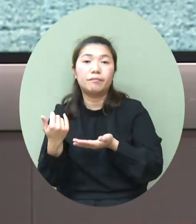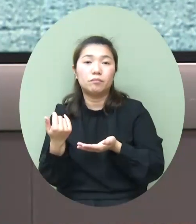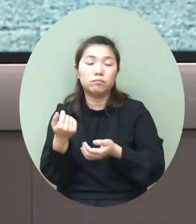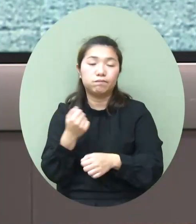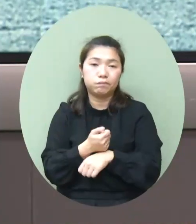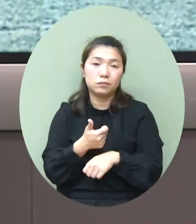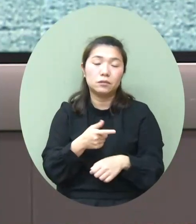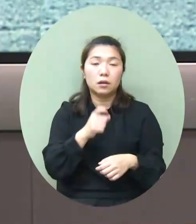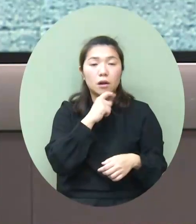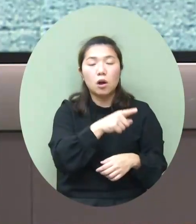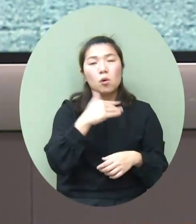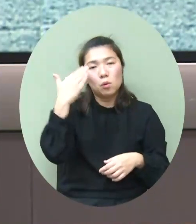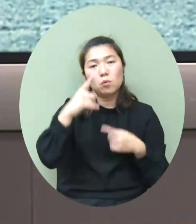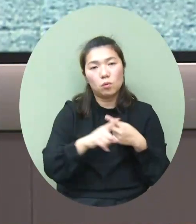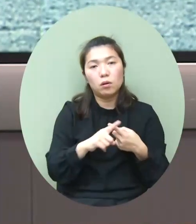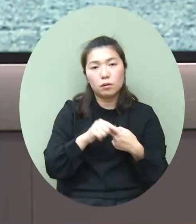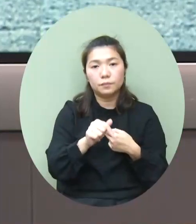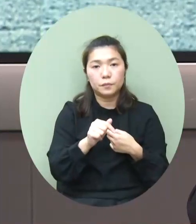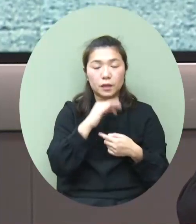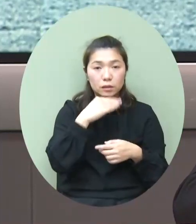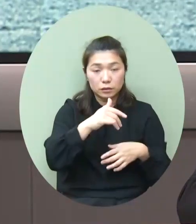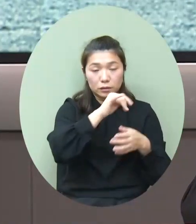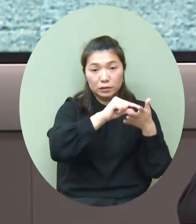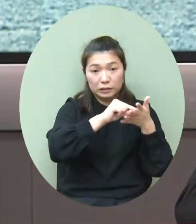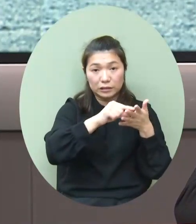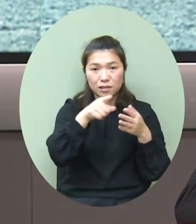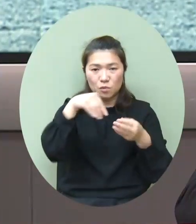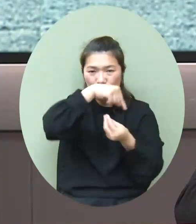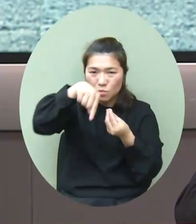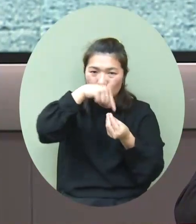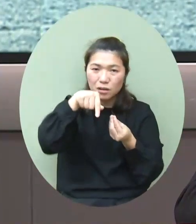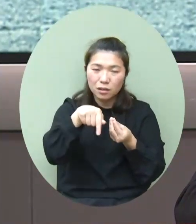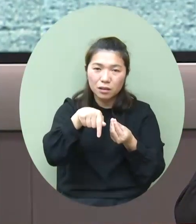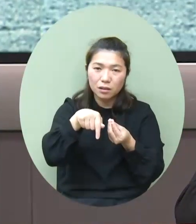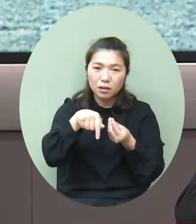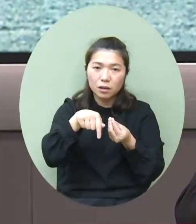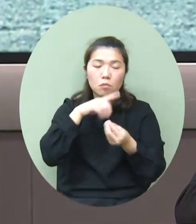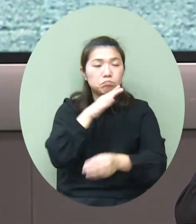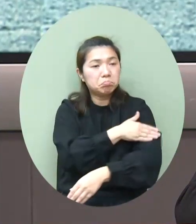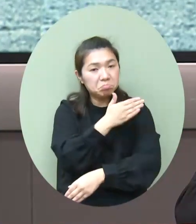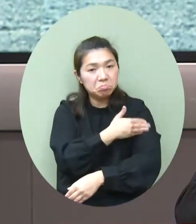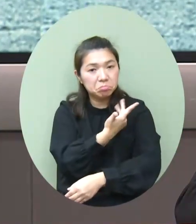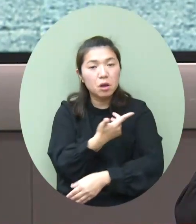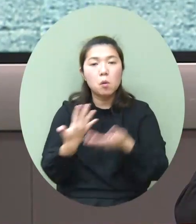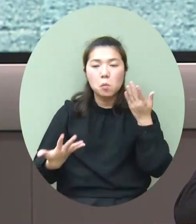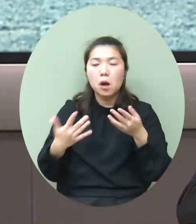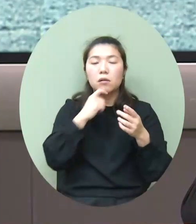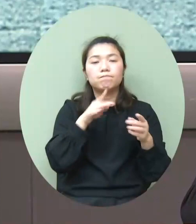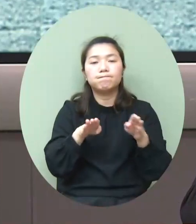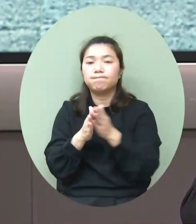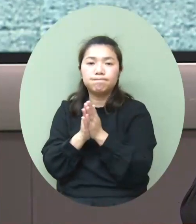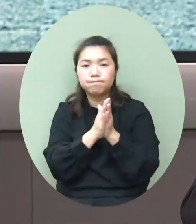半的死亡个案是涉及住在院舍的长者，在院舍的个案里面很容易透过员工或者是透